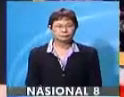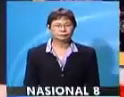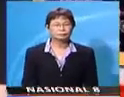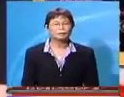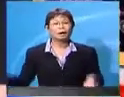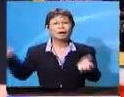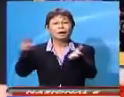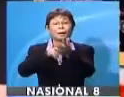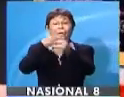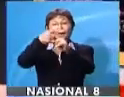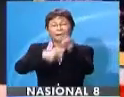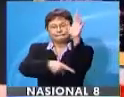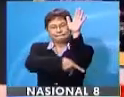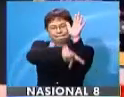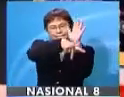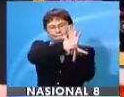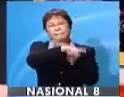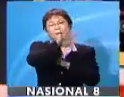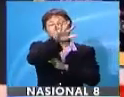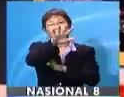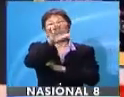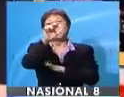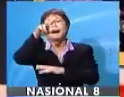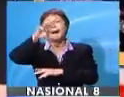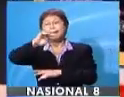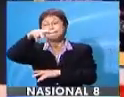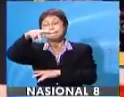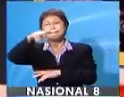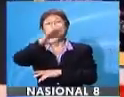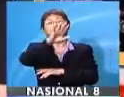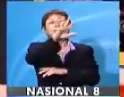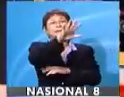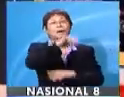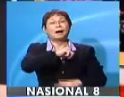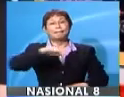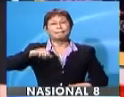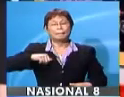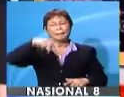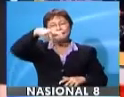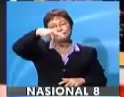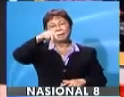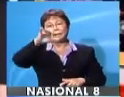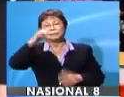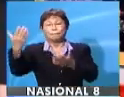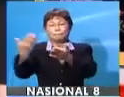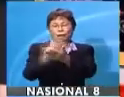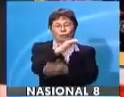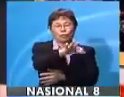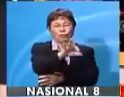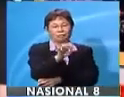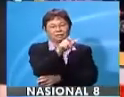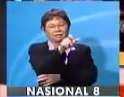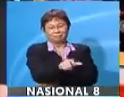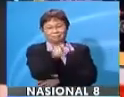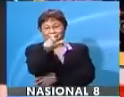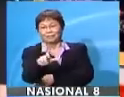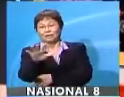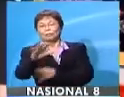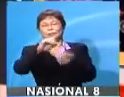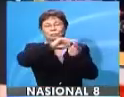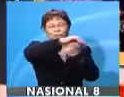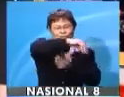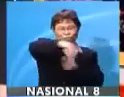Baik, laporan dari Parlimen. 5 anggota baharu jawatankuasa kira-kira wang negara PAC dilantik bagi menggantikan